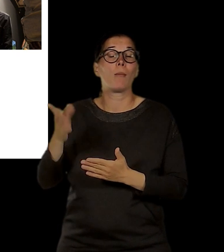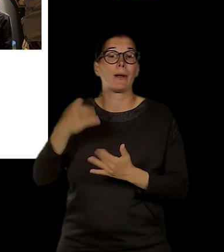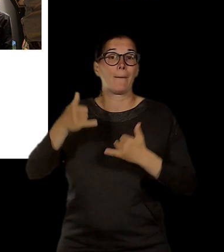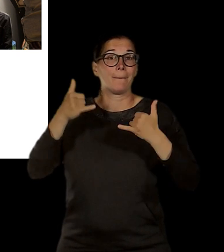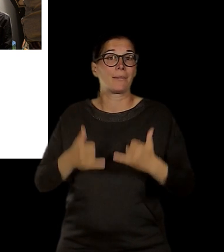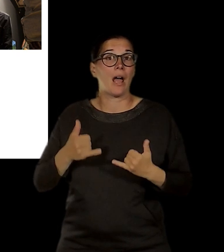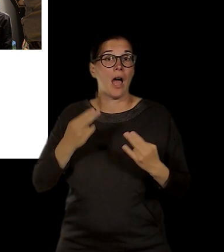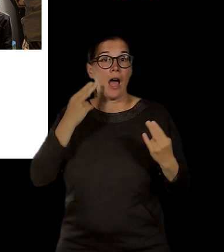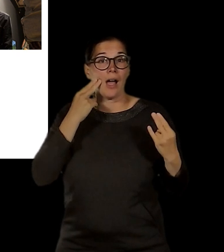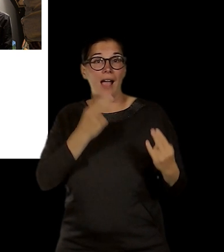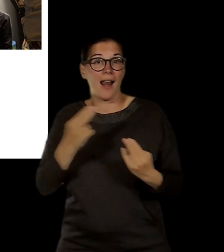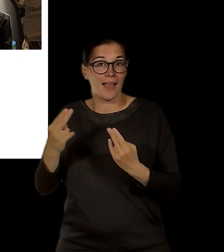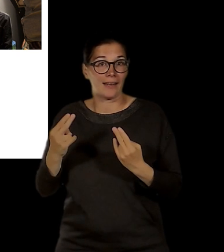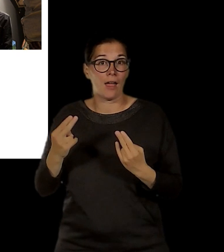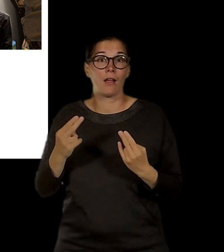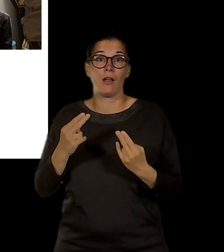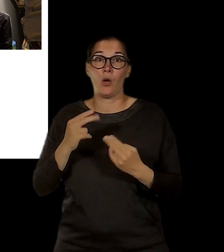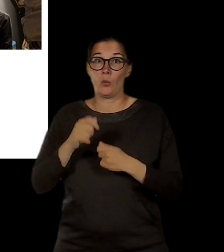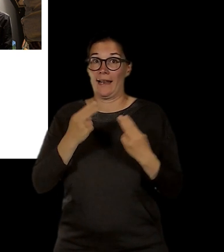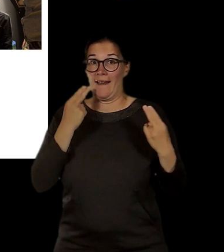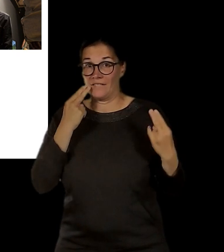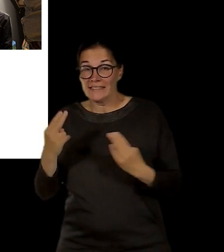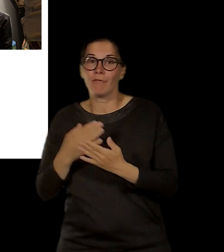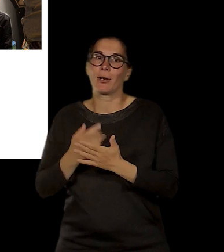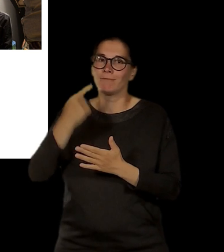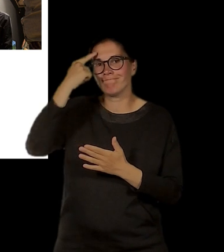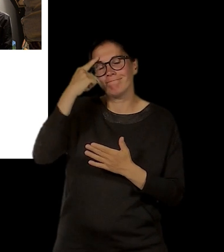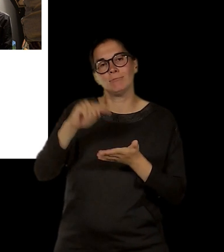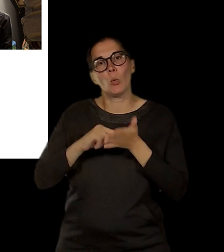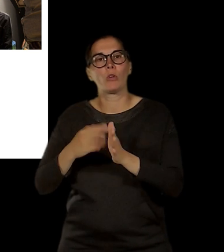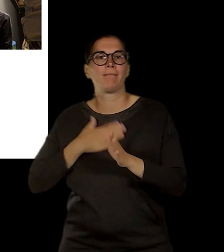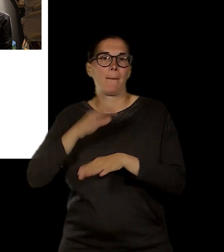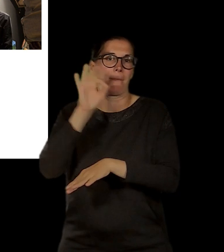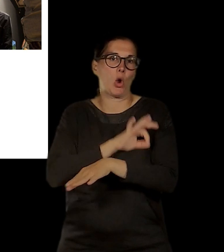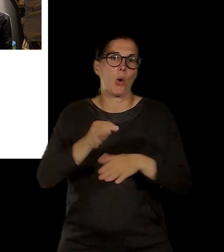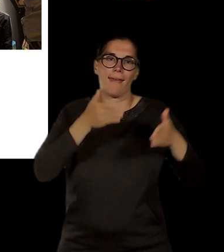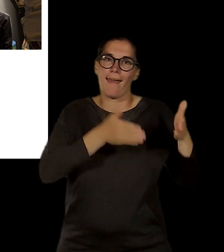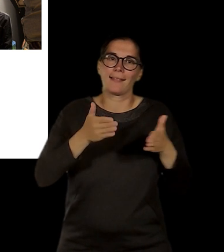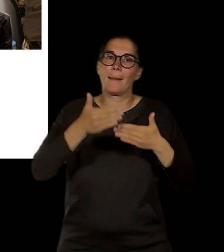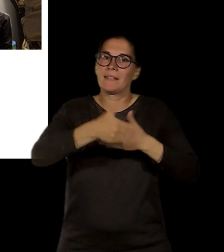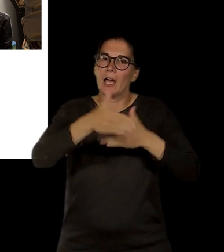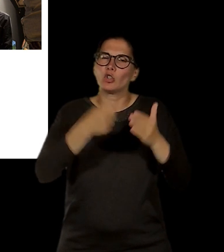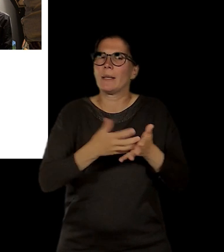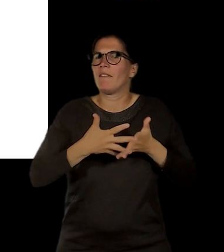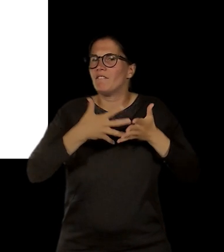v Ragnově galerii, tak jsme zvolili právě urbanistické projekty a projekty s dlouhým časovým horizontem, aby jsme je